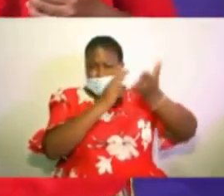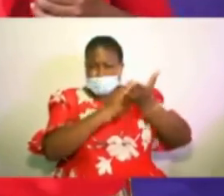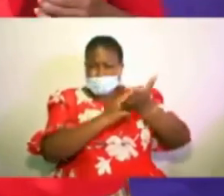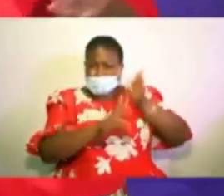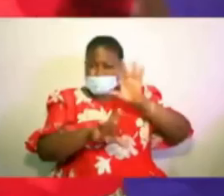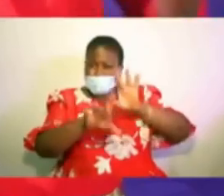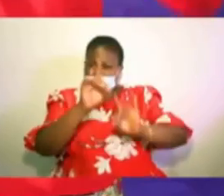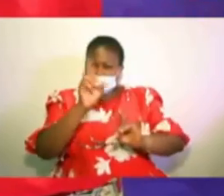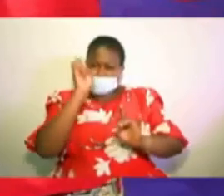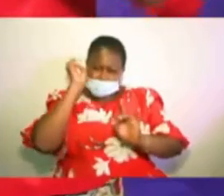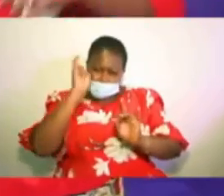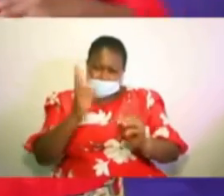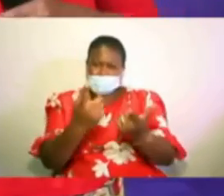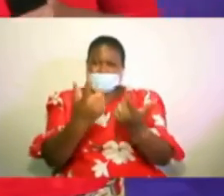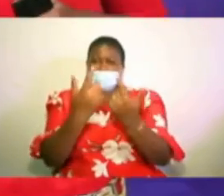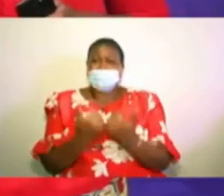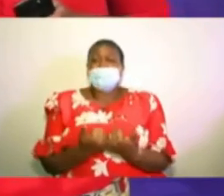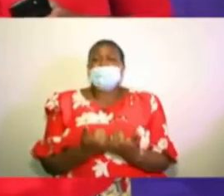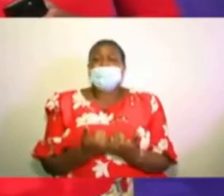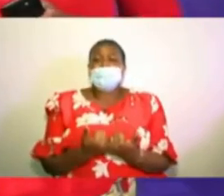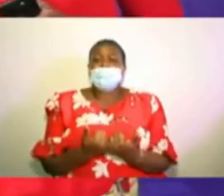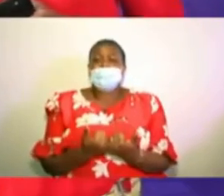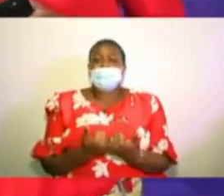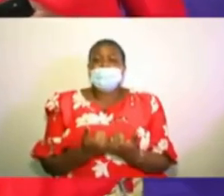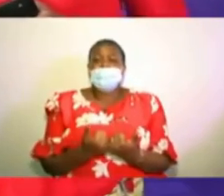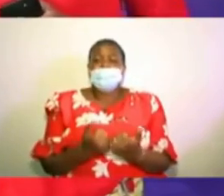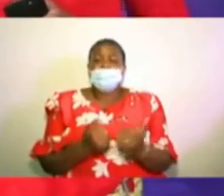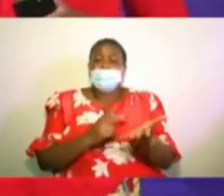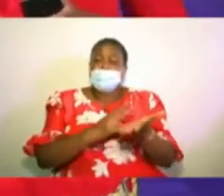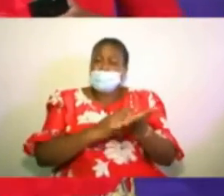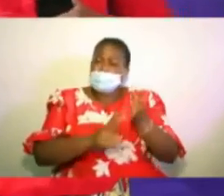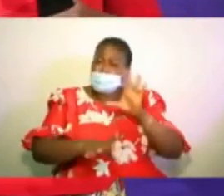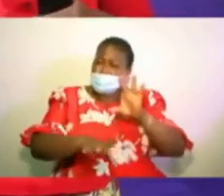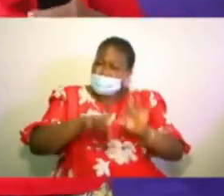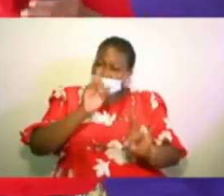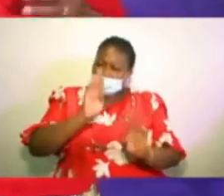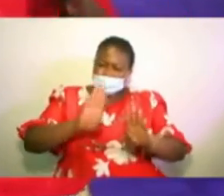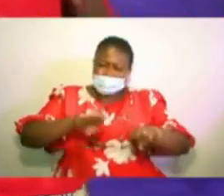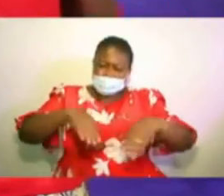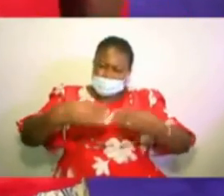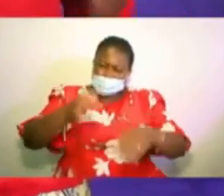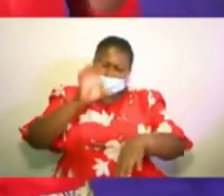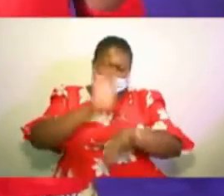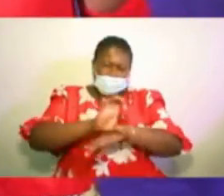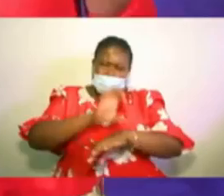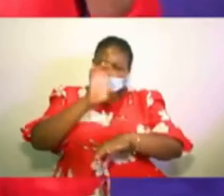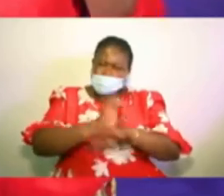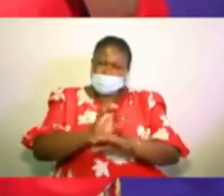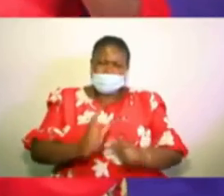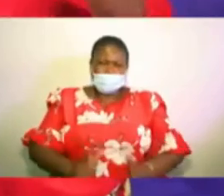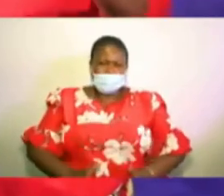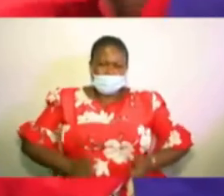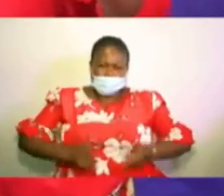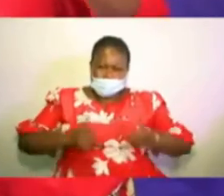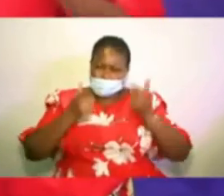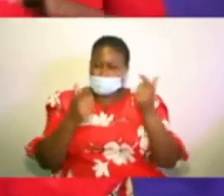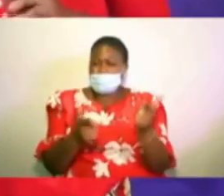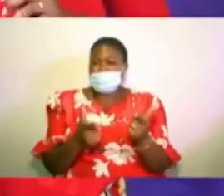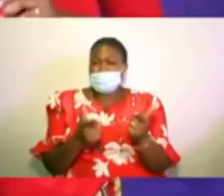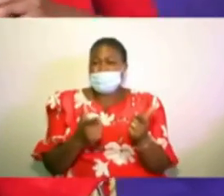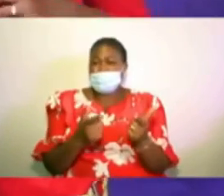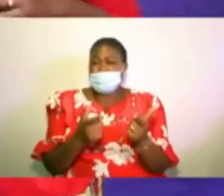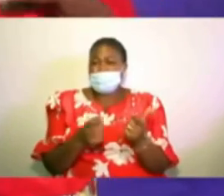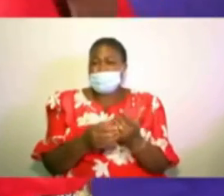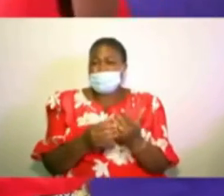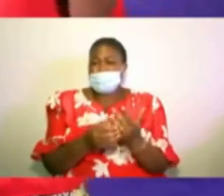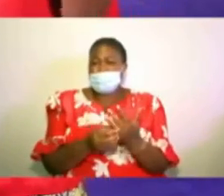God will come. L'Esprit de Dieu allait venir. And he will breathe life into the church. Et cet Esprit allait souffler and like dans he l'Église.